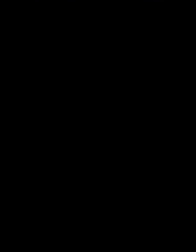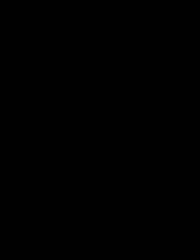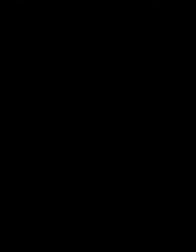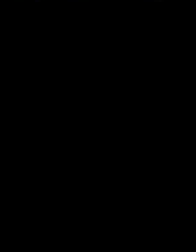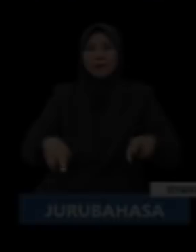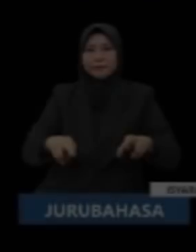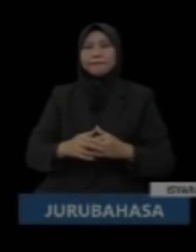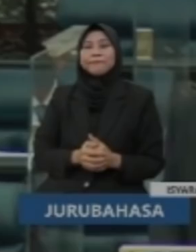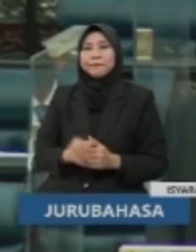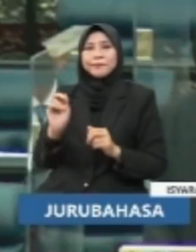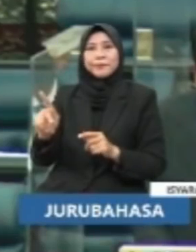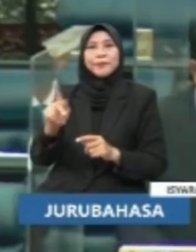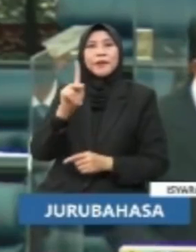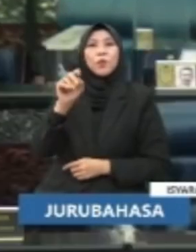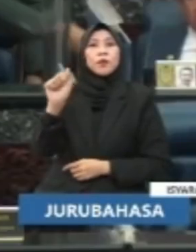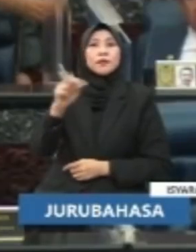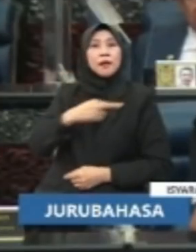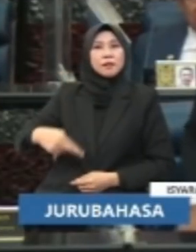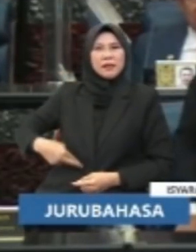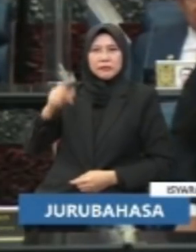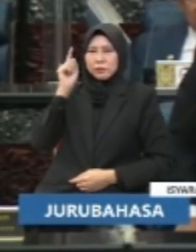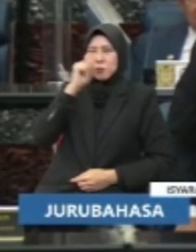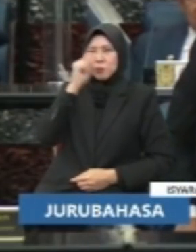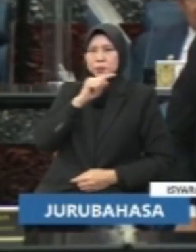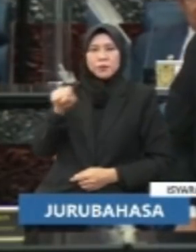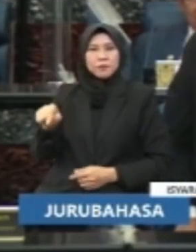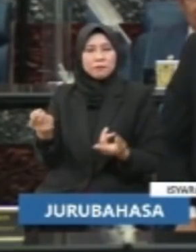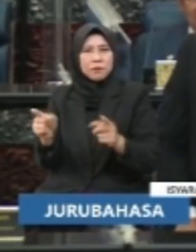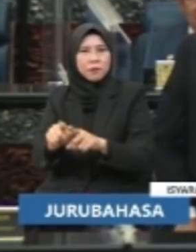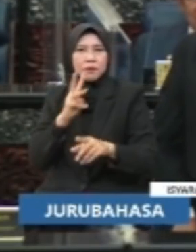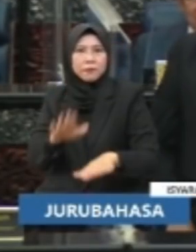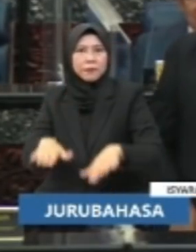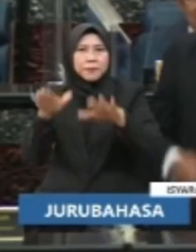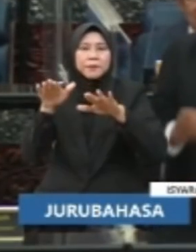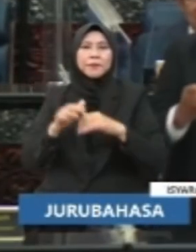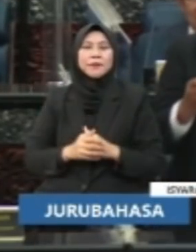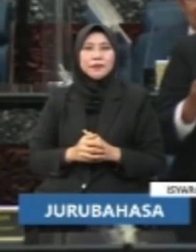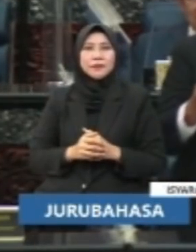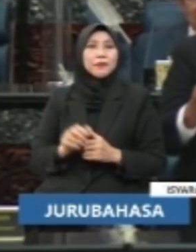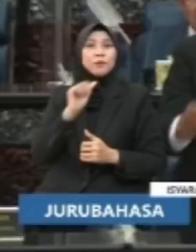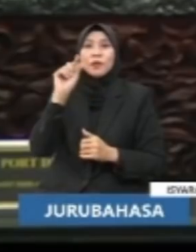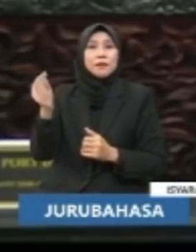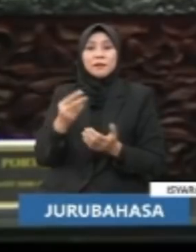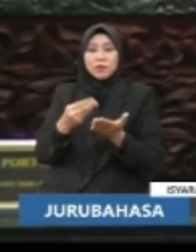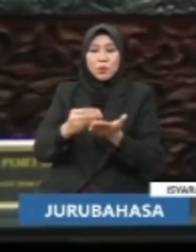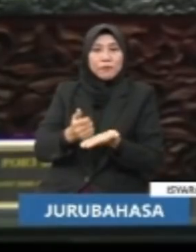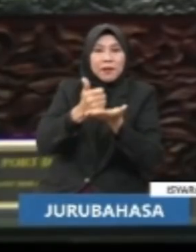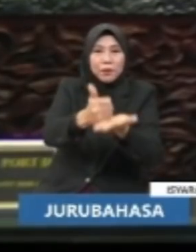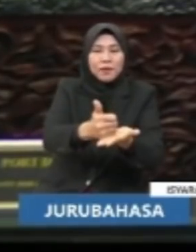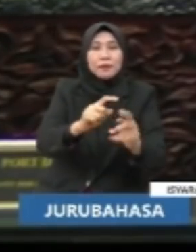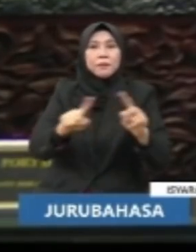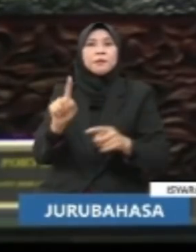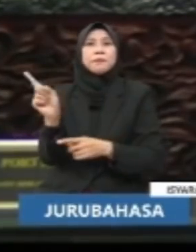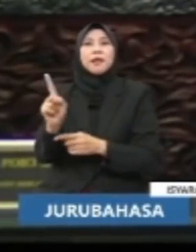di Kotaraja yang paling terurai Soalnya bukan bantuan uang itu segera